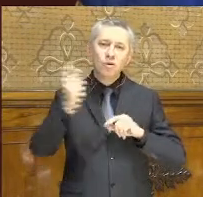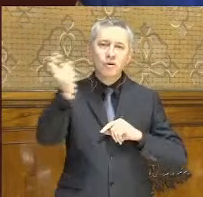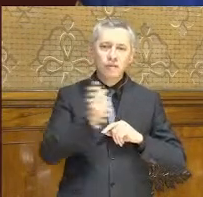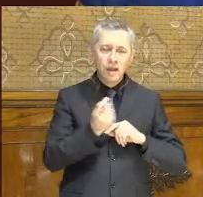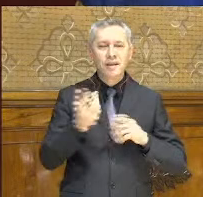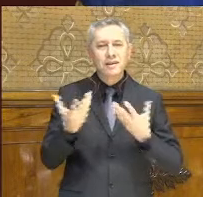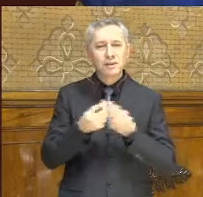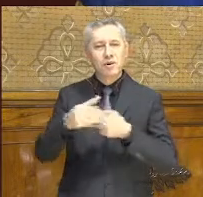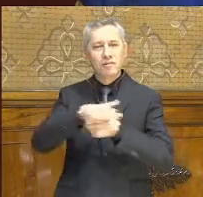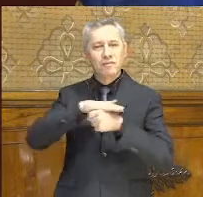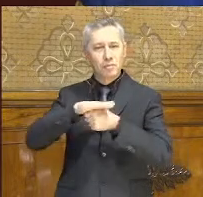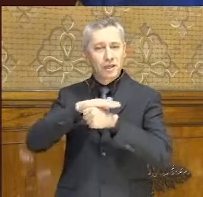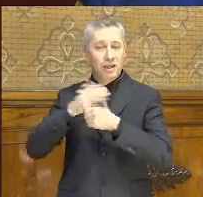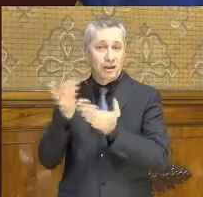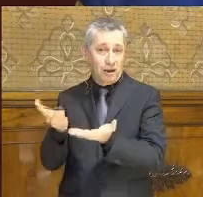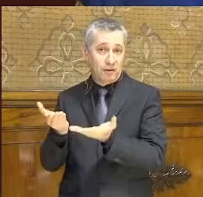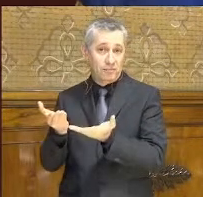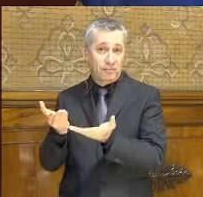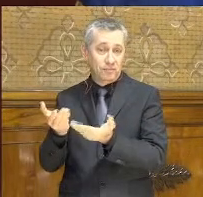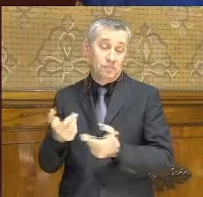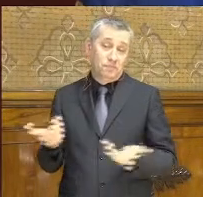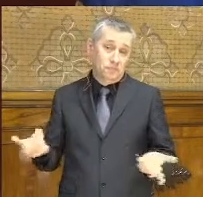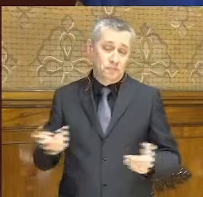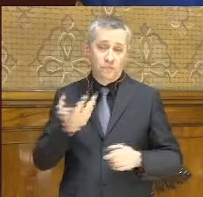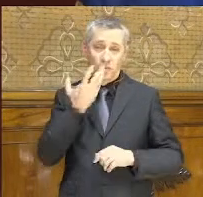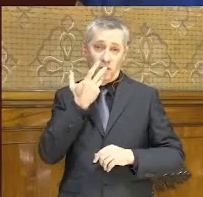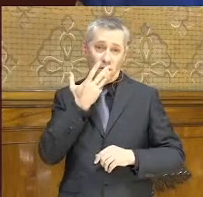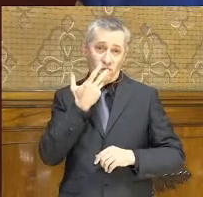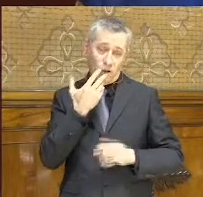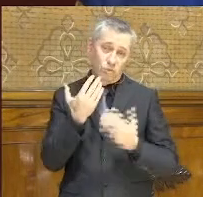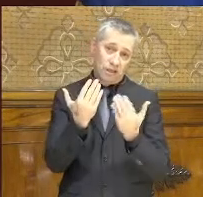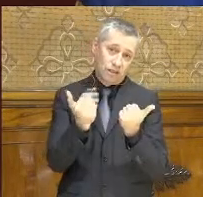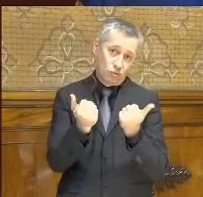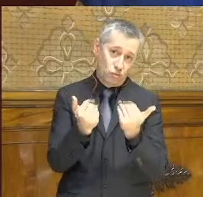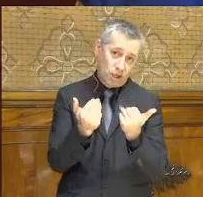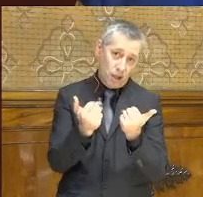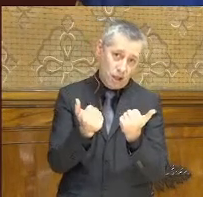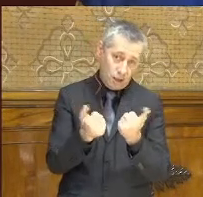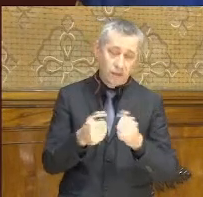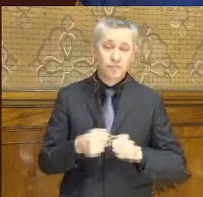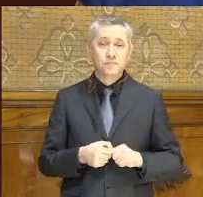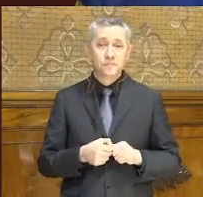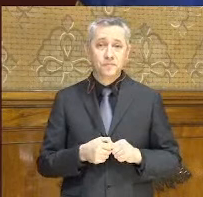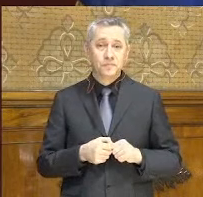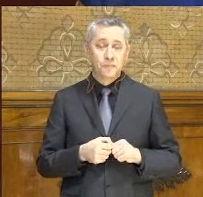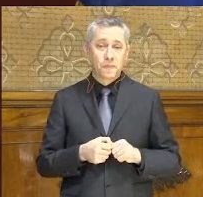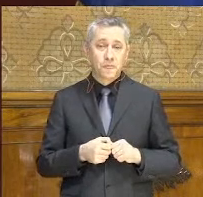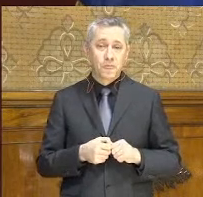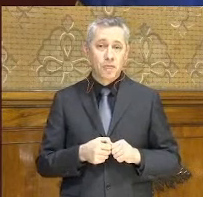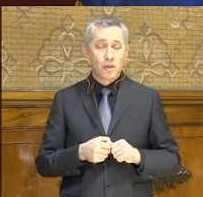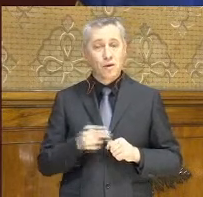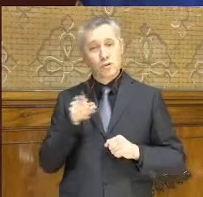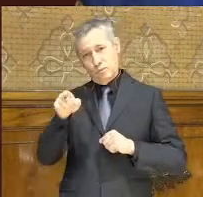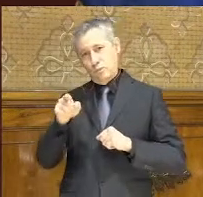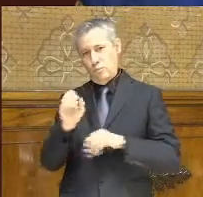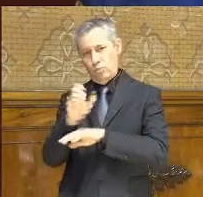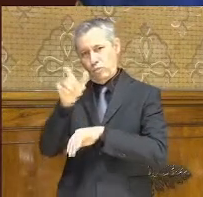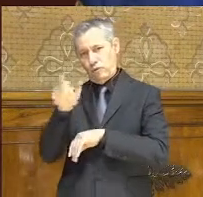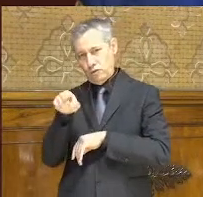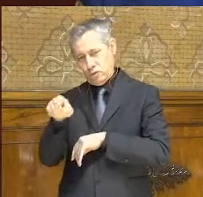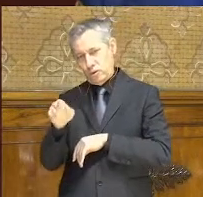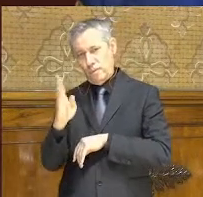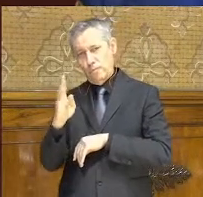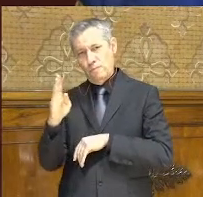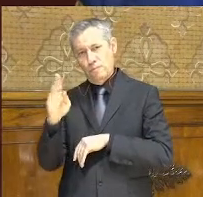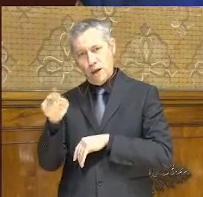famiglia. E vorrei salutare in questo momento lui e sua